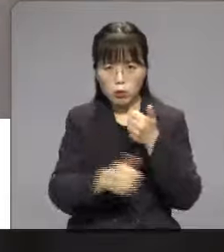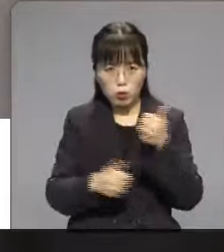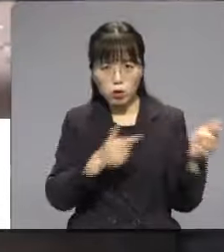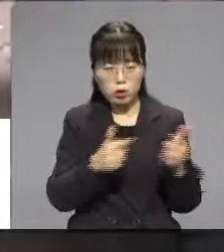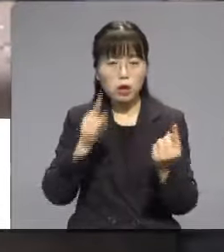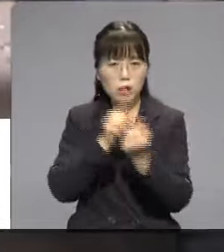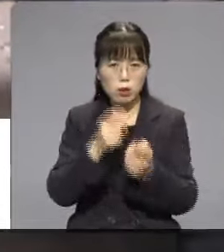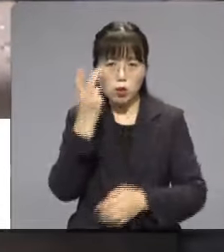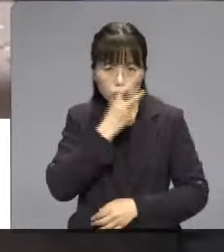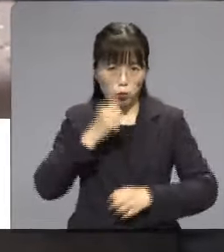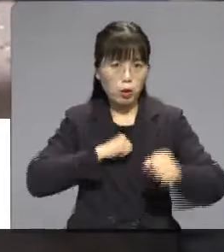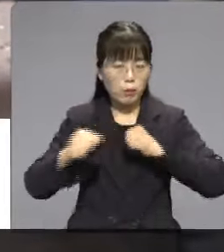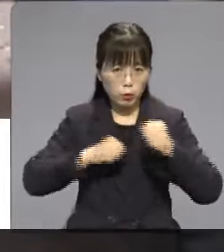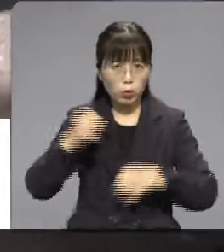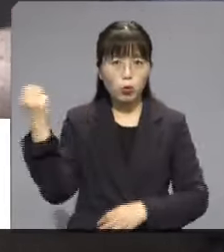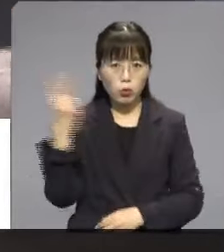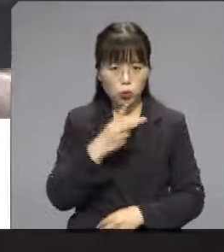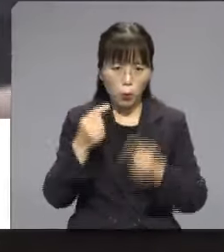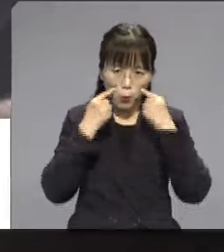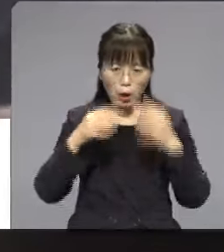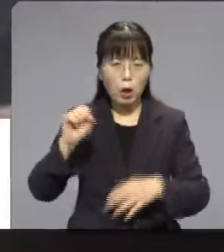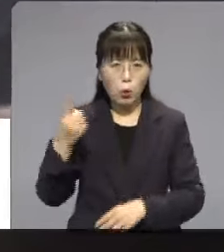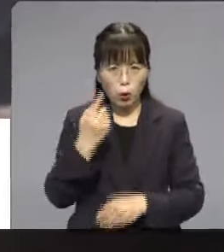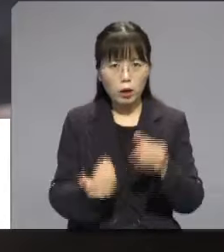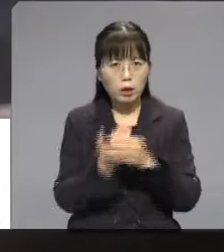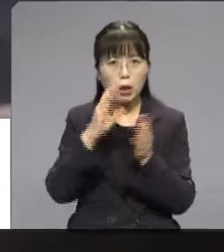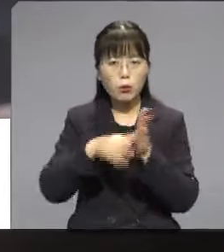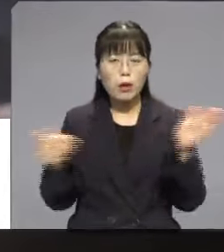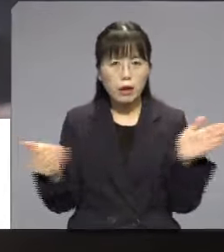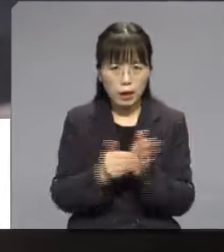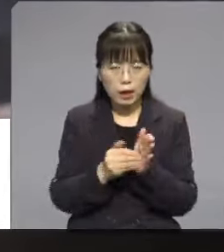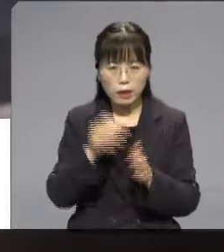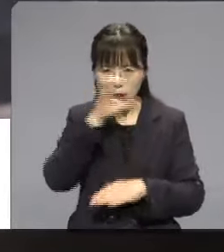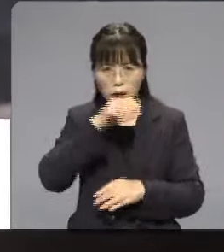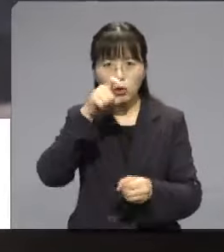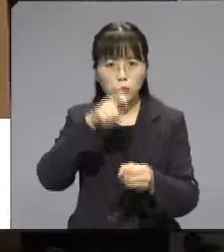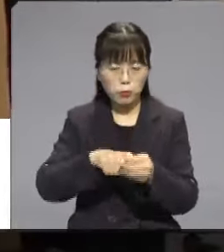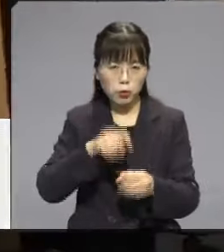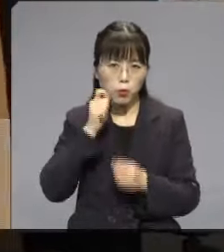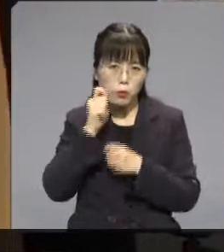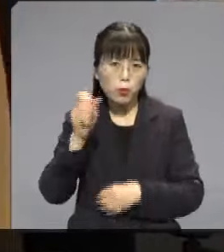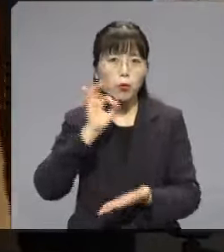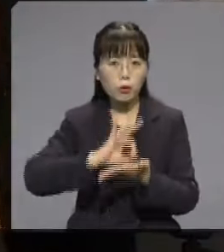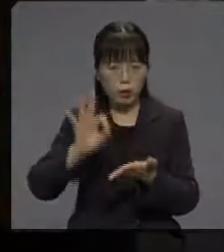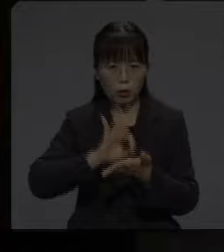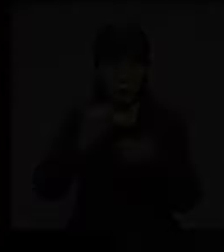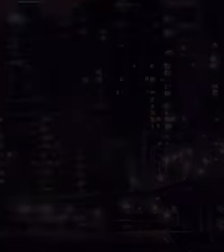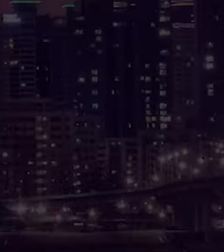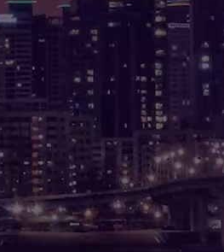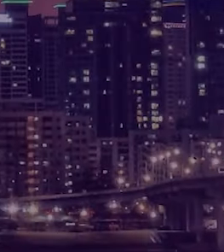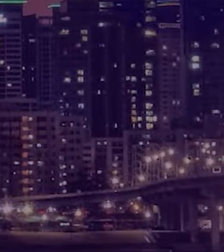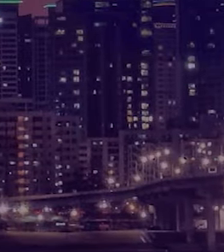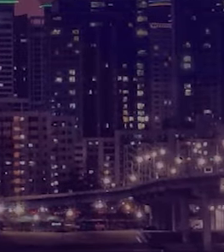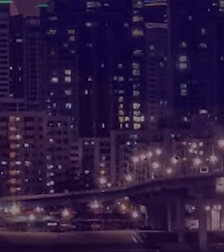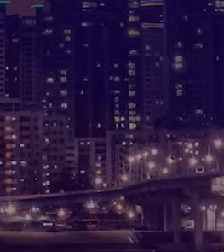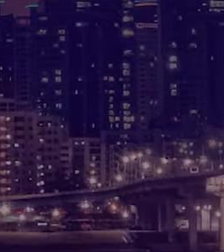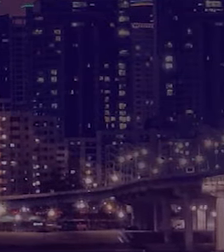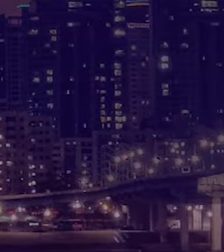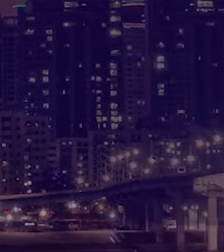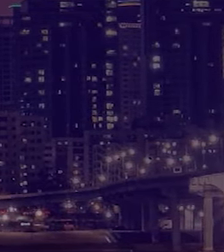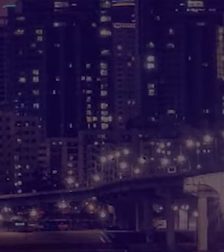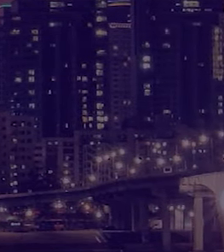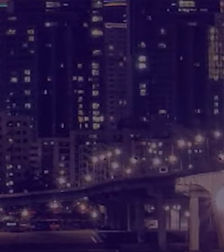등을 상대로 조사를 버리는 한편 명확한 원인이 나올 때까지 연습용 수류탄을 쓰도록 조치했습니다 Ah